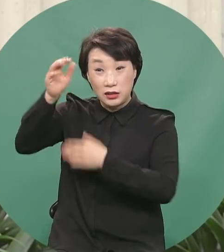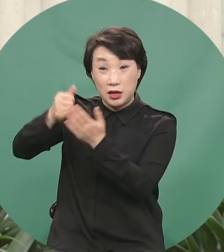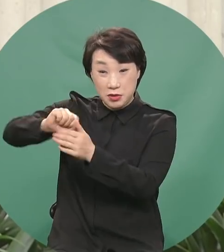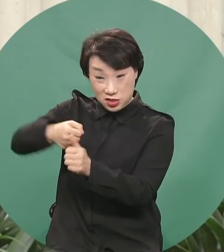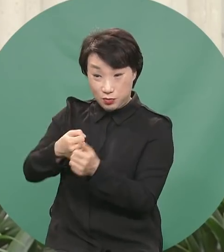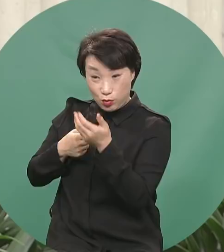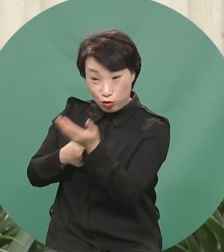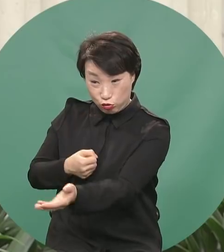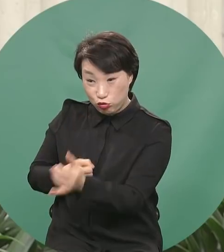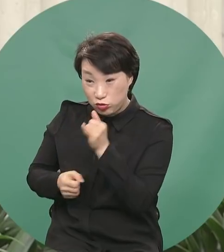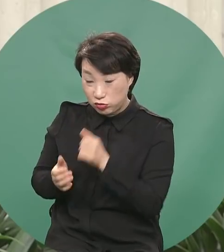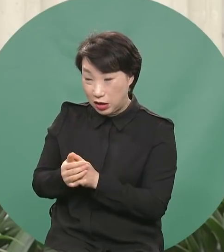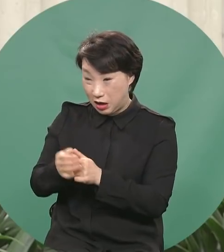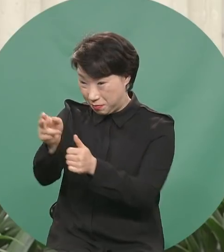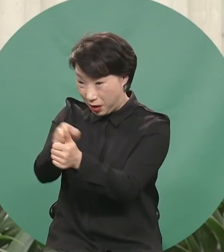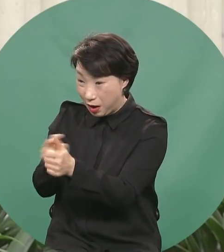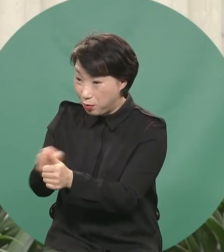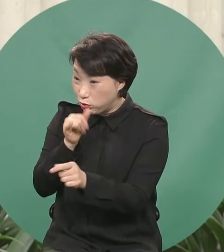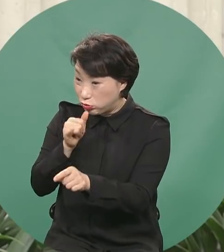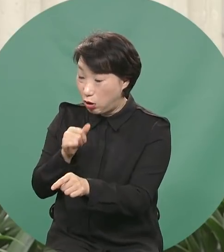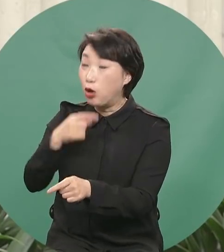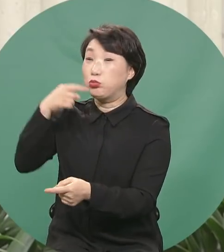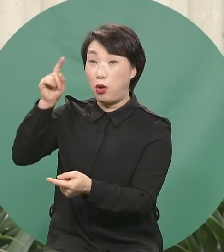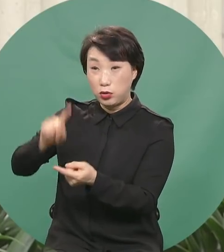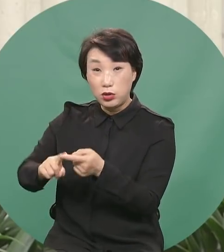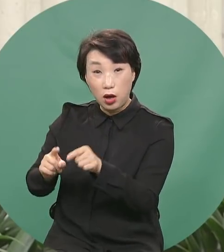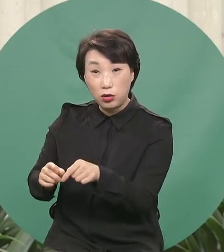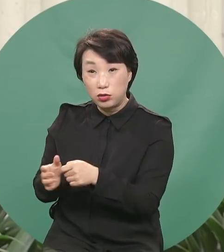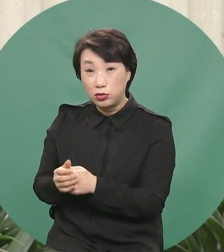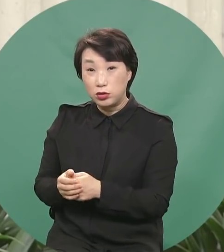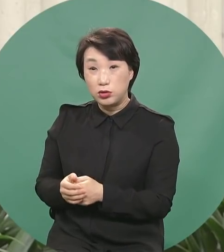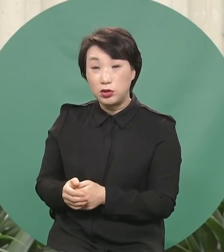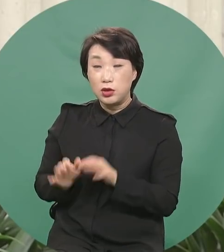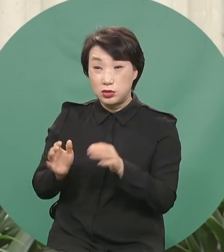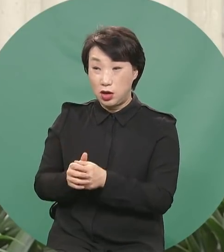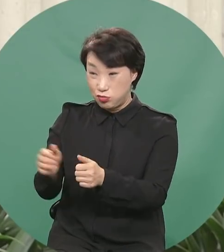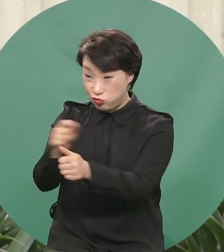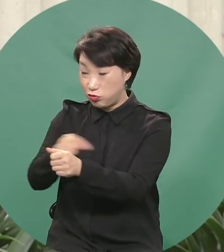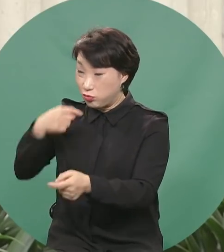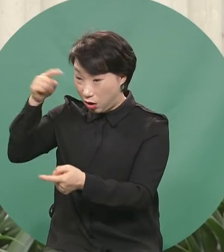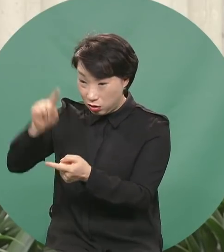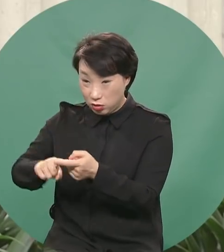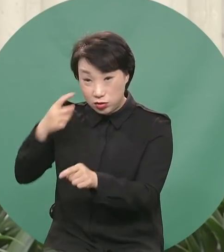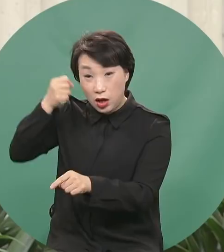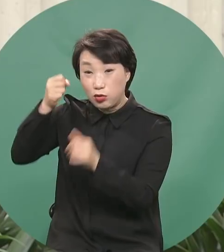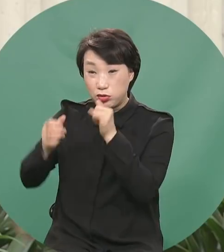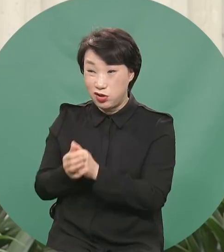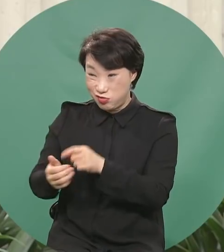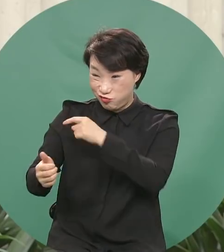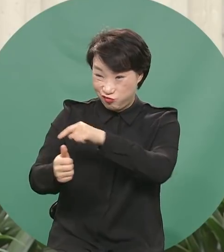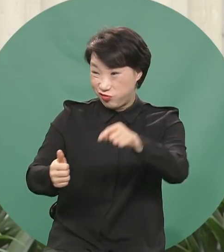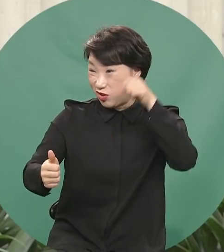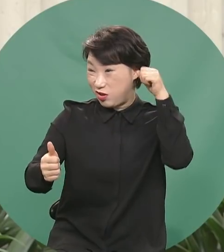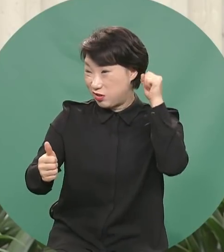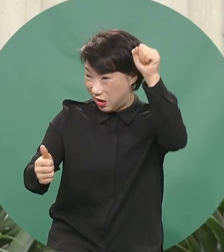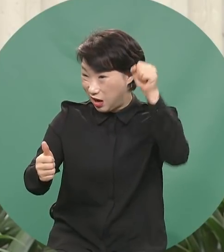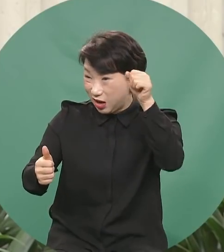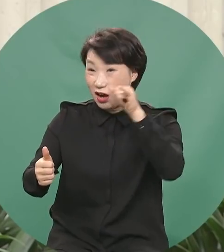징벌을 받으며 매를 맞는 것은 당연하고 죽임당하는 것은 당연하다. 죽여라!